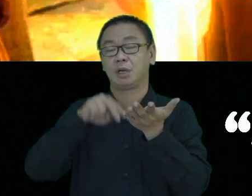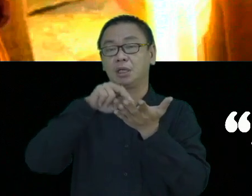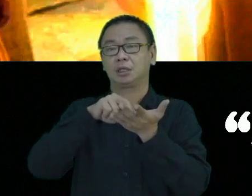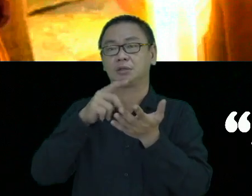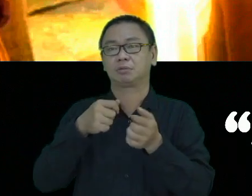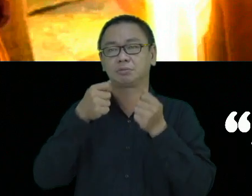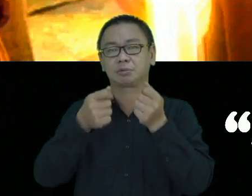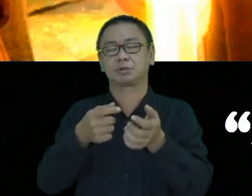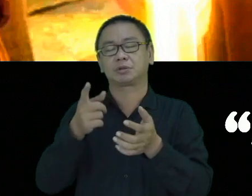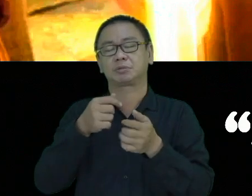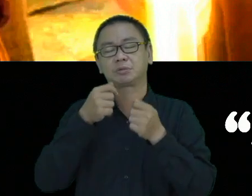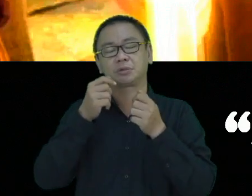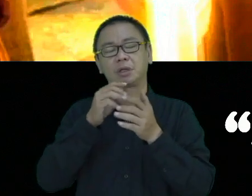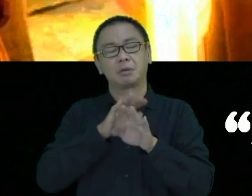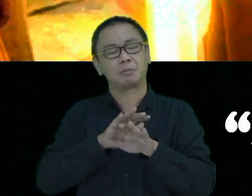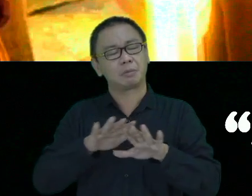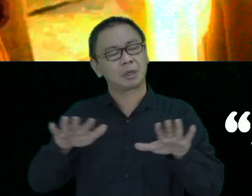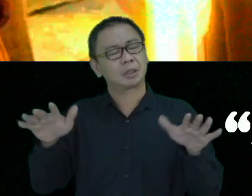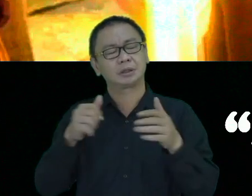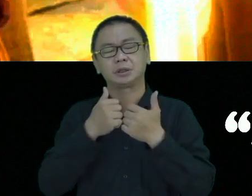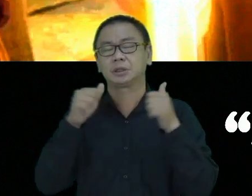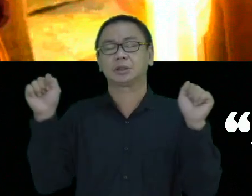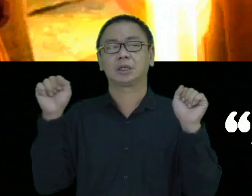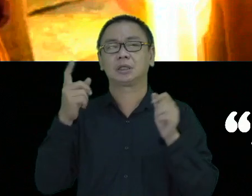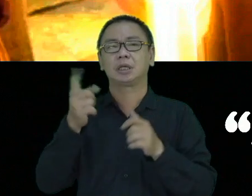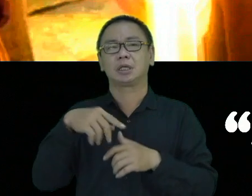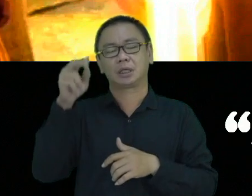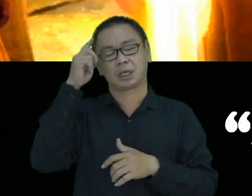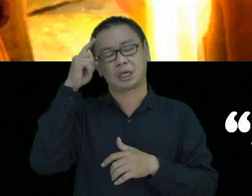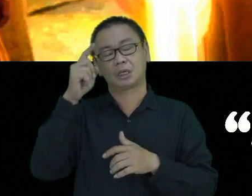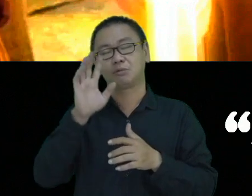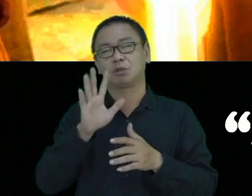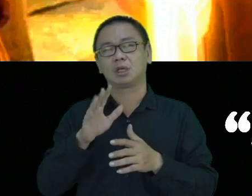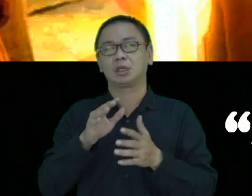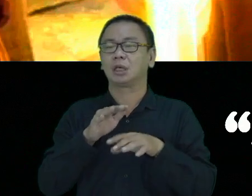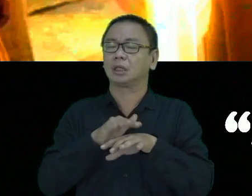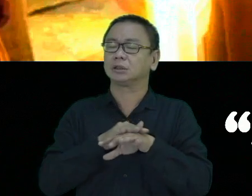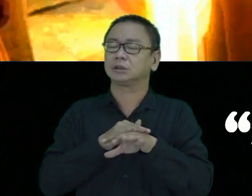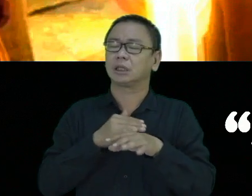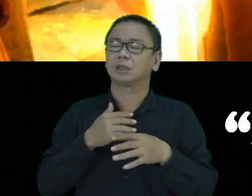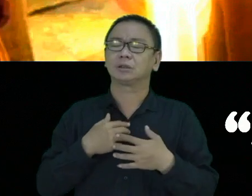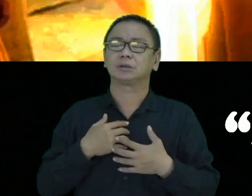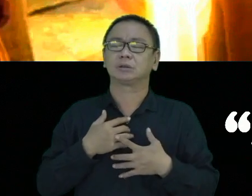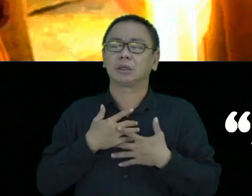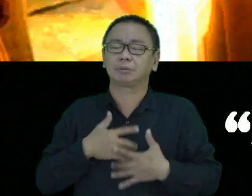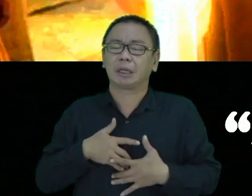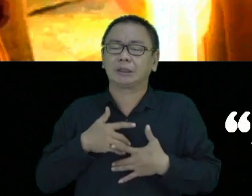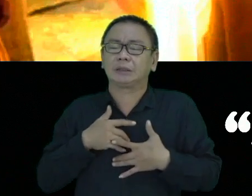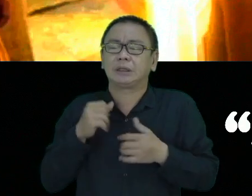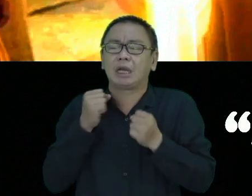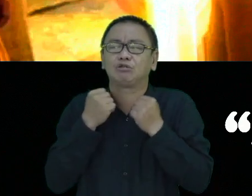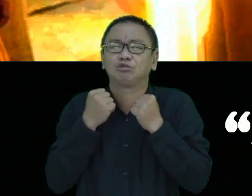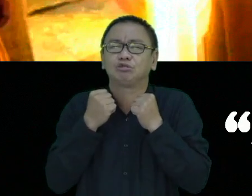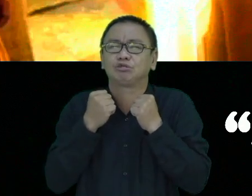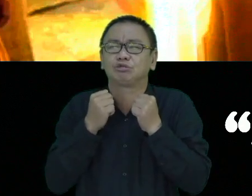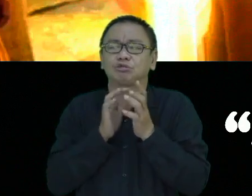Allah, dan bukan perasaan takut. Nah, saudara, di dalam Alkitab damai sejahtera sudah